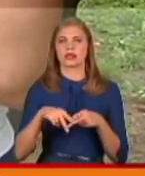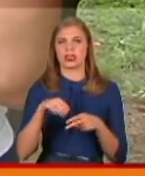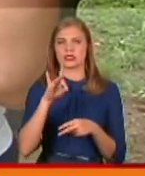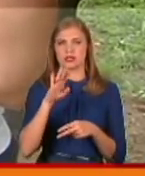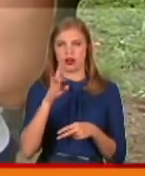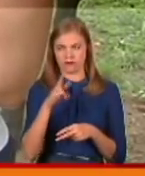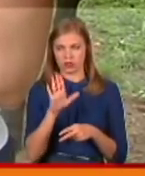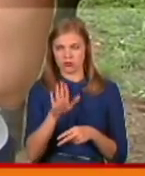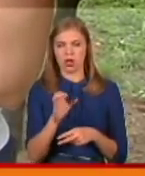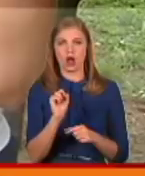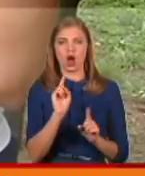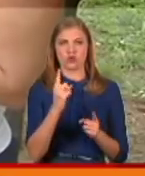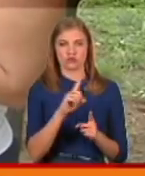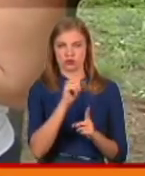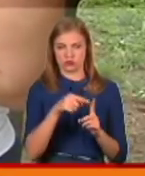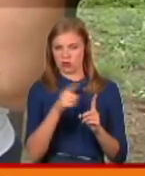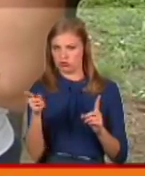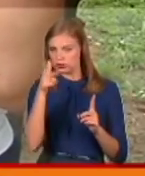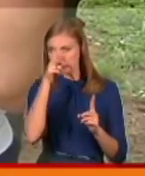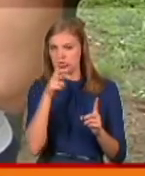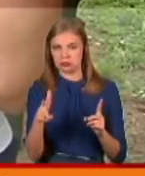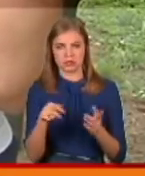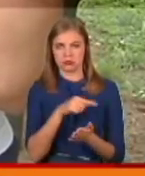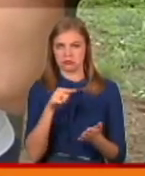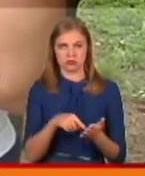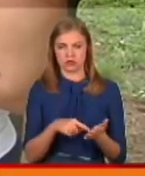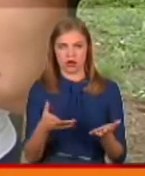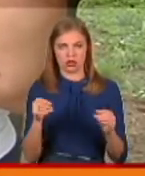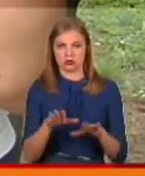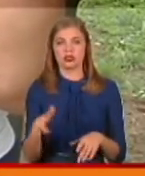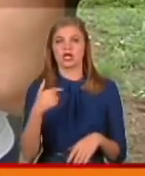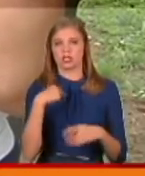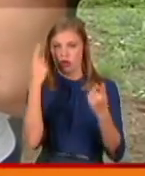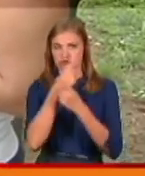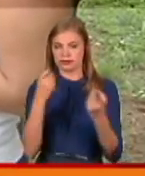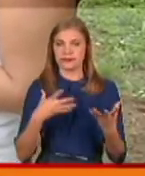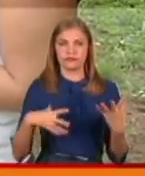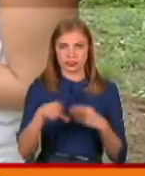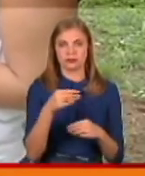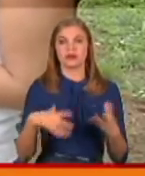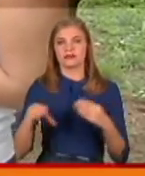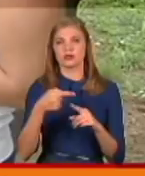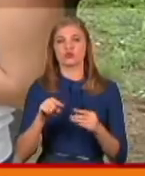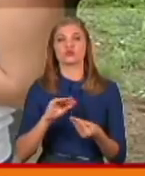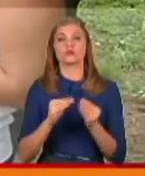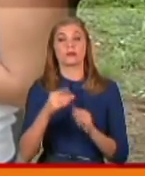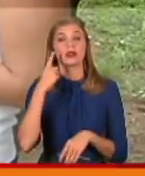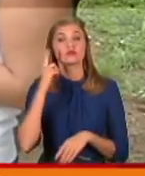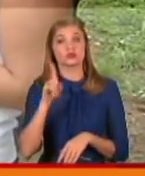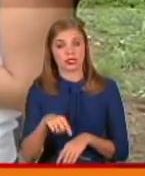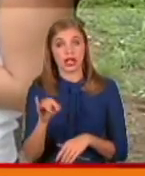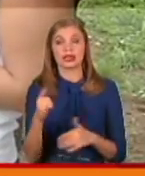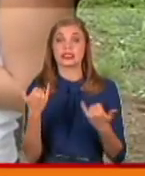травня. Кінець травня. А чому да. За 3 місяці, якби це питання? Я про це повідомила всім, і всі про цю проблему знали. І